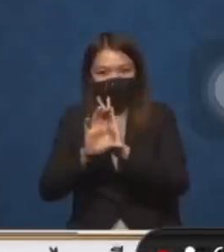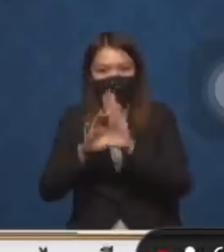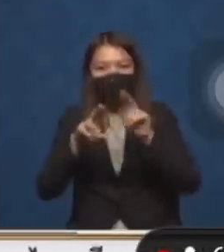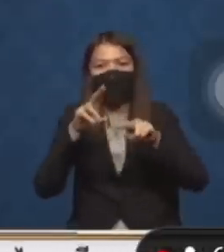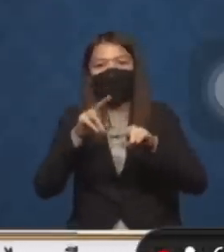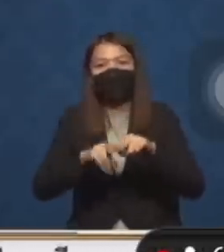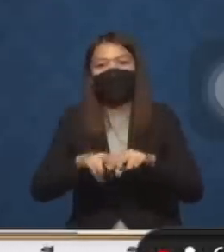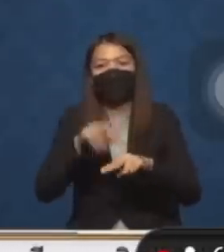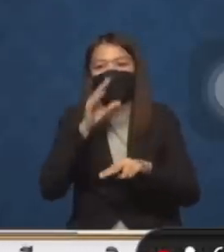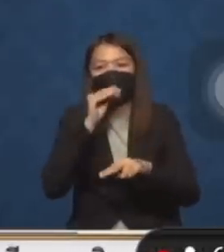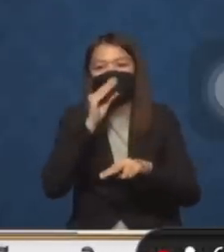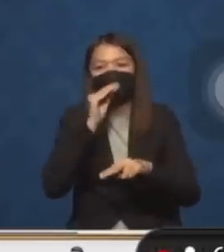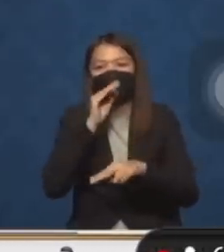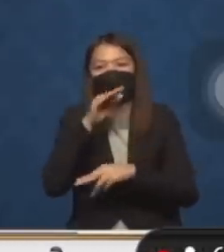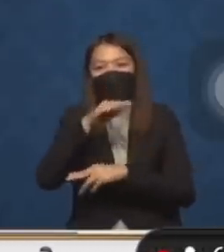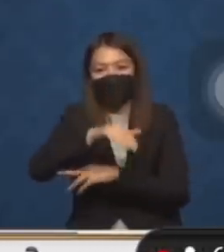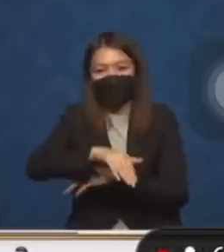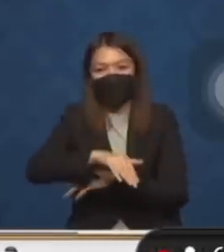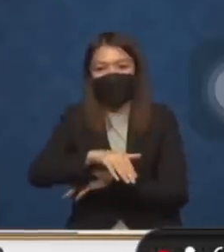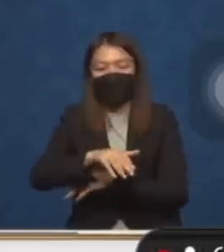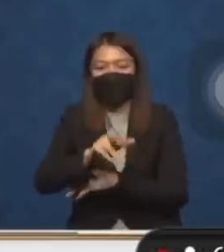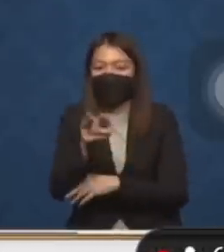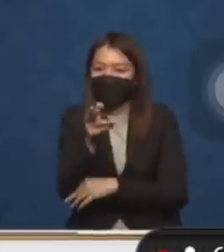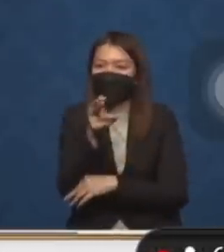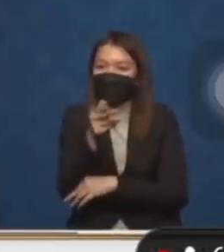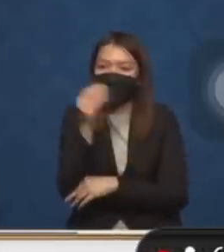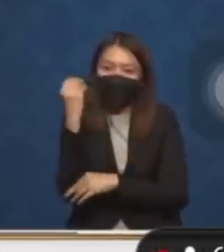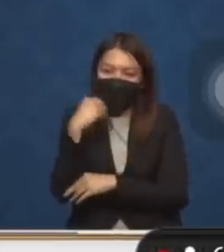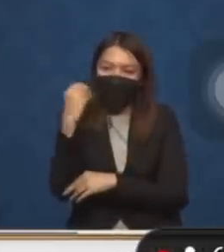ประ